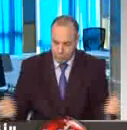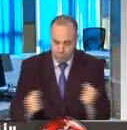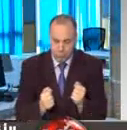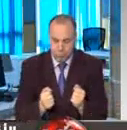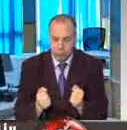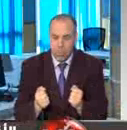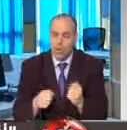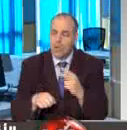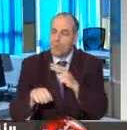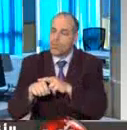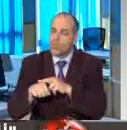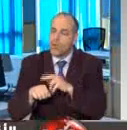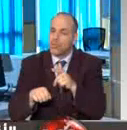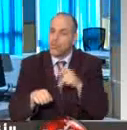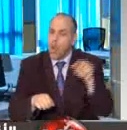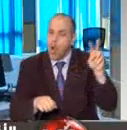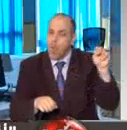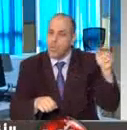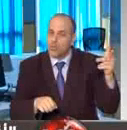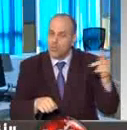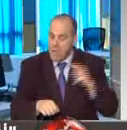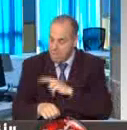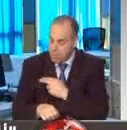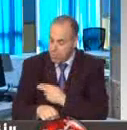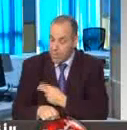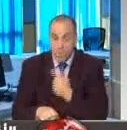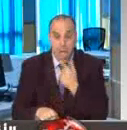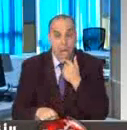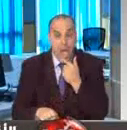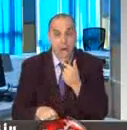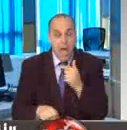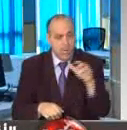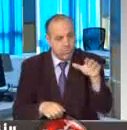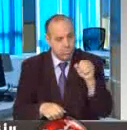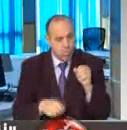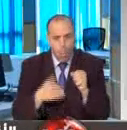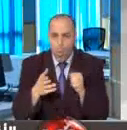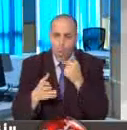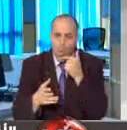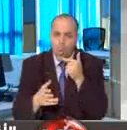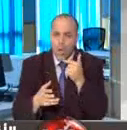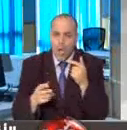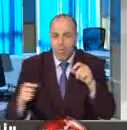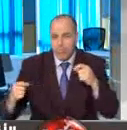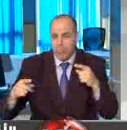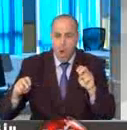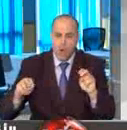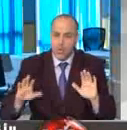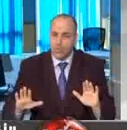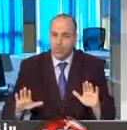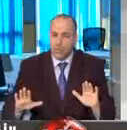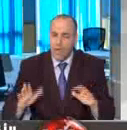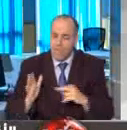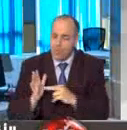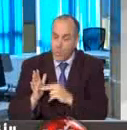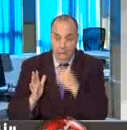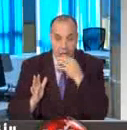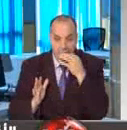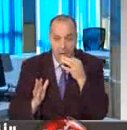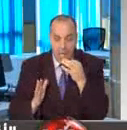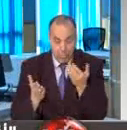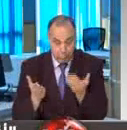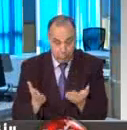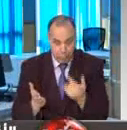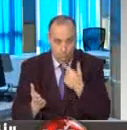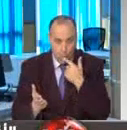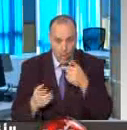مظلة الأمم المتحدة في جنيف. وتزامنت هذه الدعوة مع صمود اتفاق وقف الأعمال القتالية في البلاد، الأمر الذي